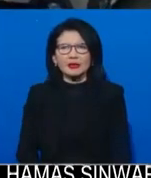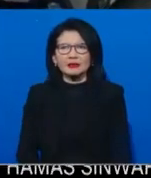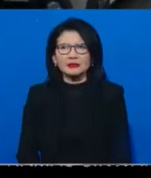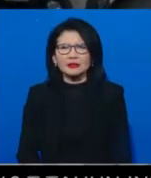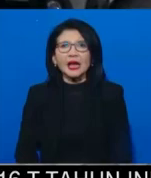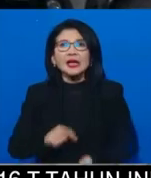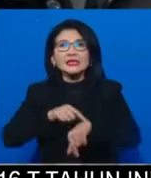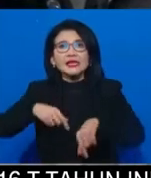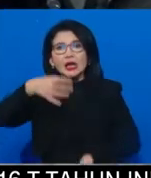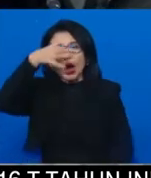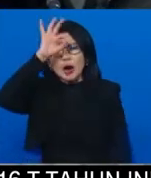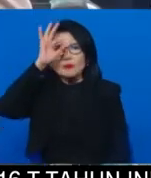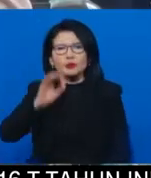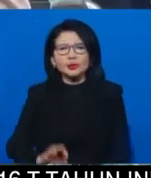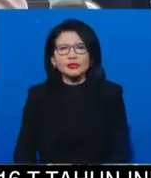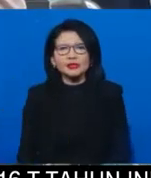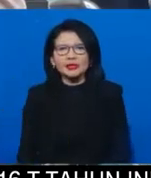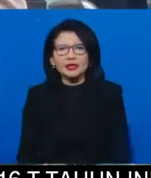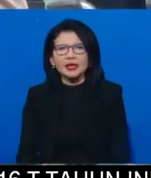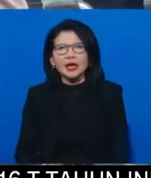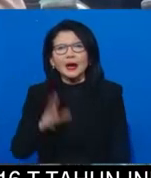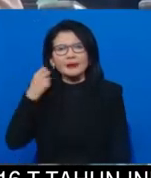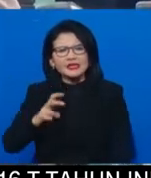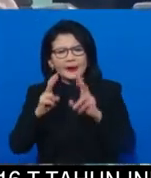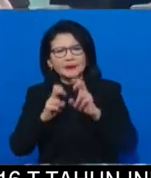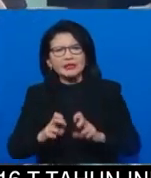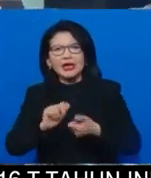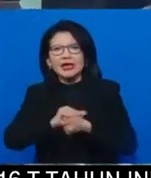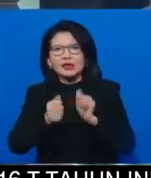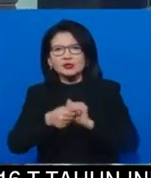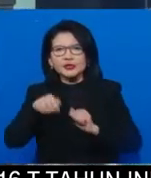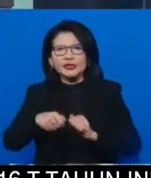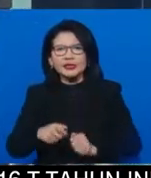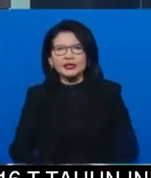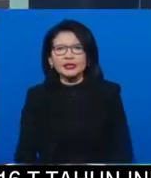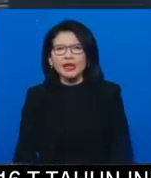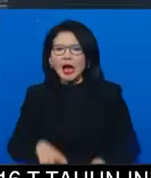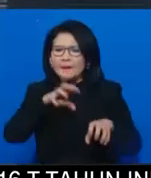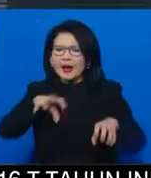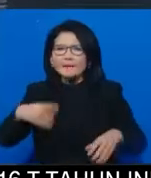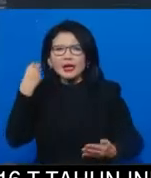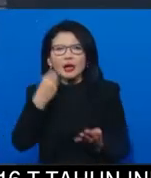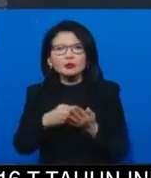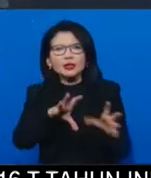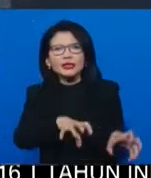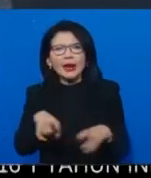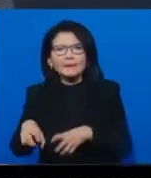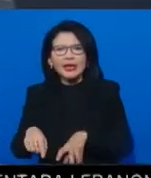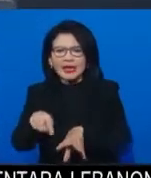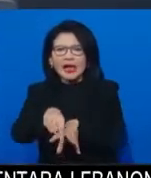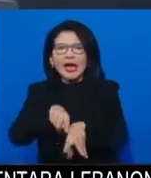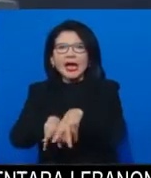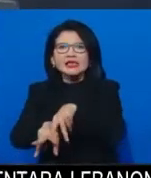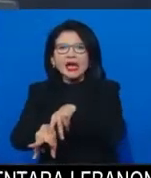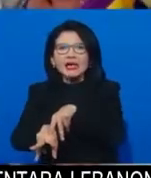Saat ini kepolisian sektor Gunung Pati masih menyelidiki kasus ini dan mengamankan sejumlah barang bukti. Di antaranya sandal yang ditinggalkan